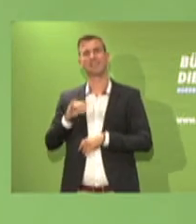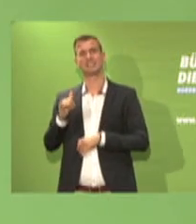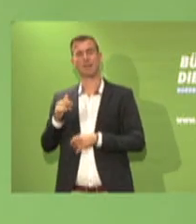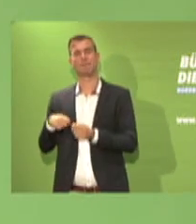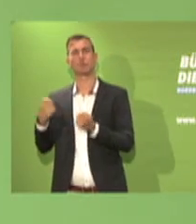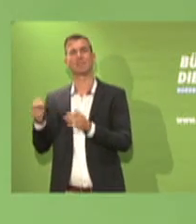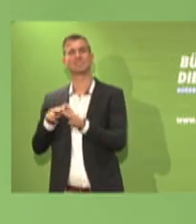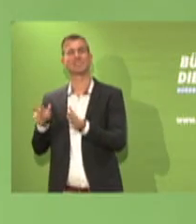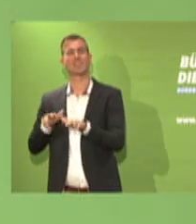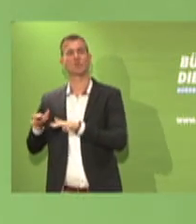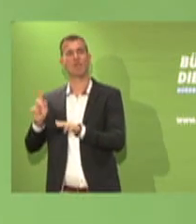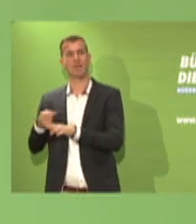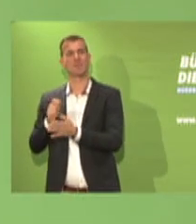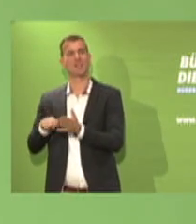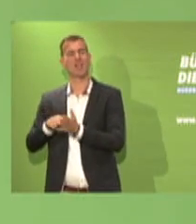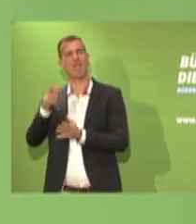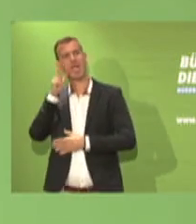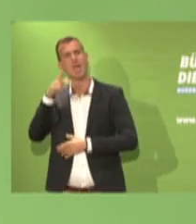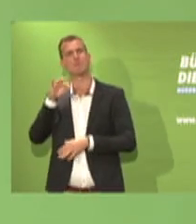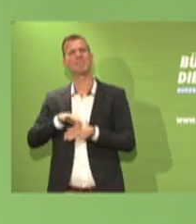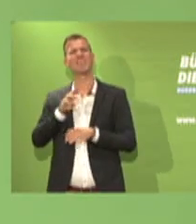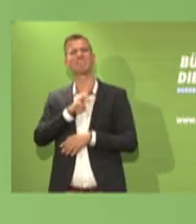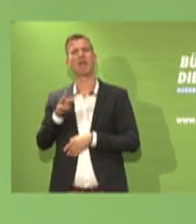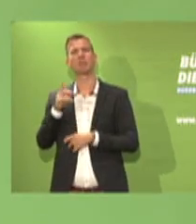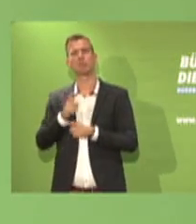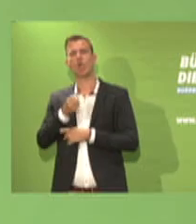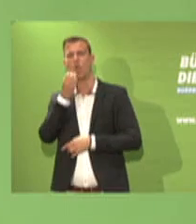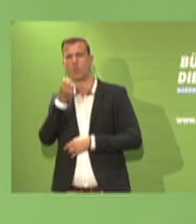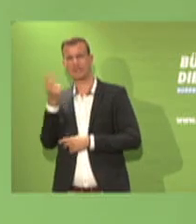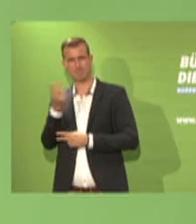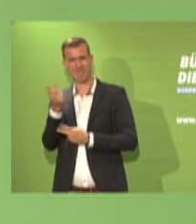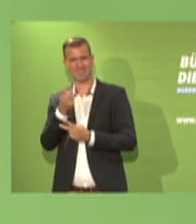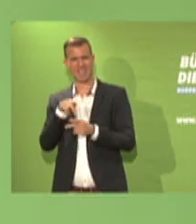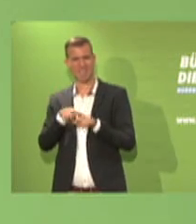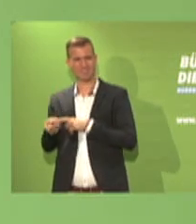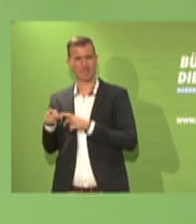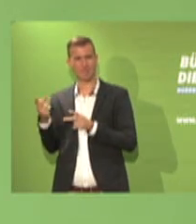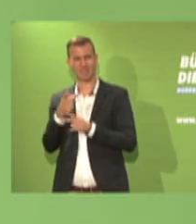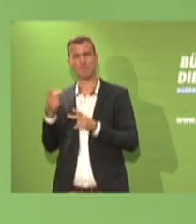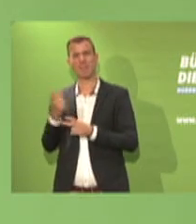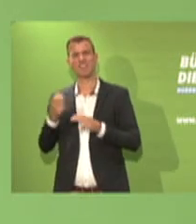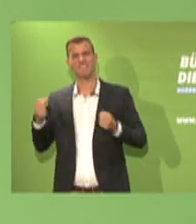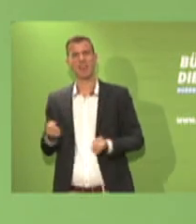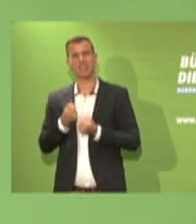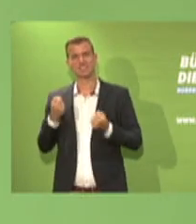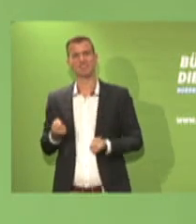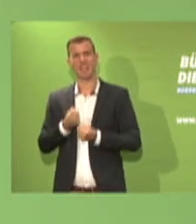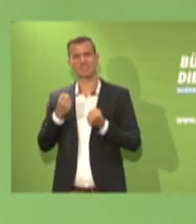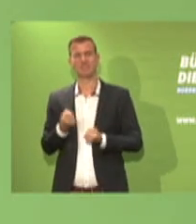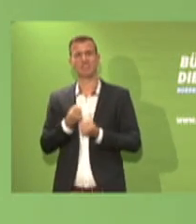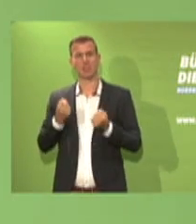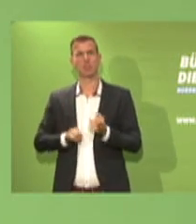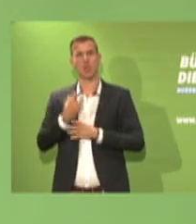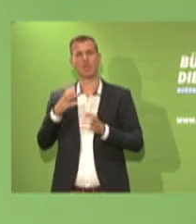schwarz-gelben Bundesregierung, mit den Herren Pinkwart und Rösler, beide von der FDP, fleißig Forschung an neuen